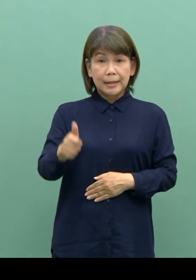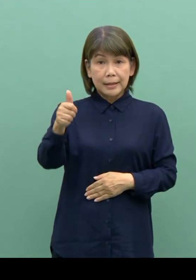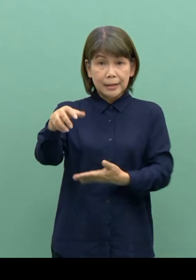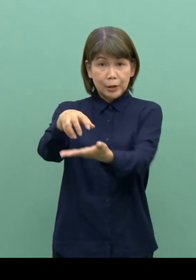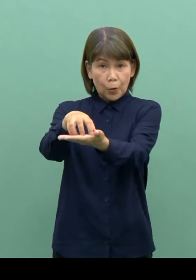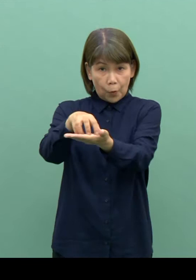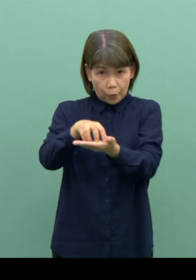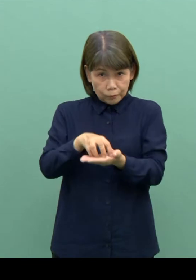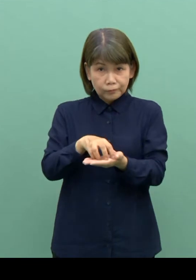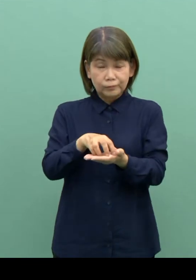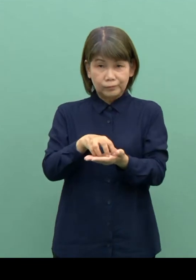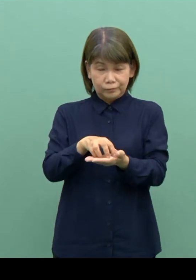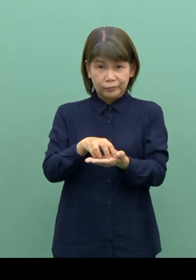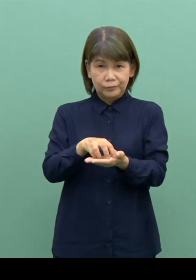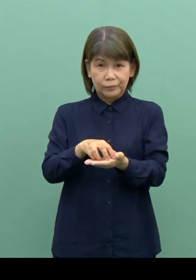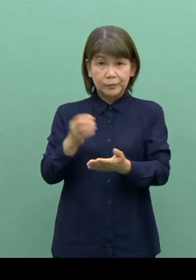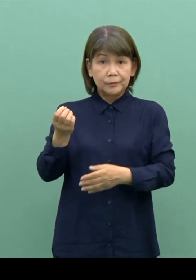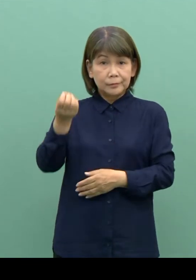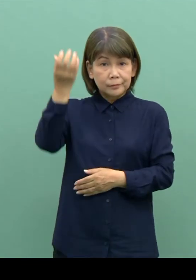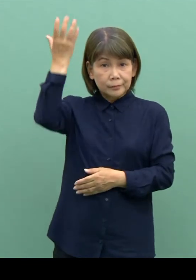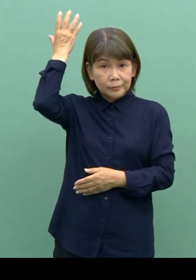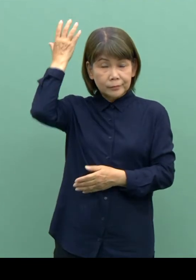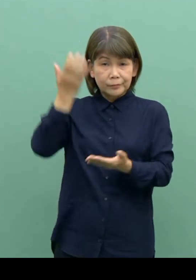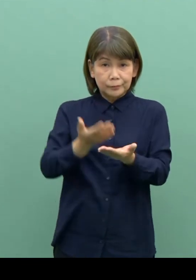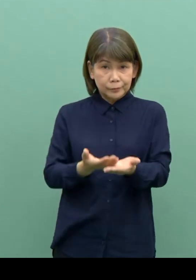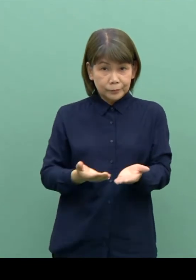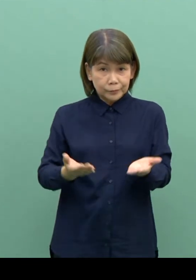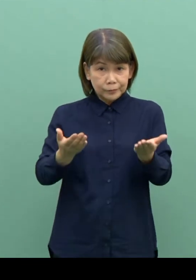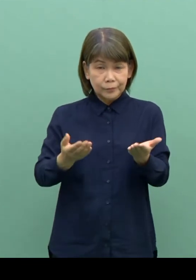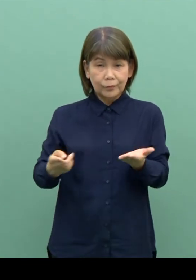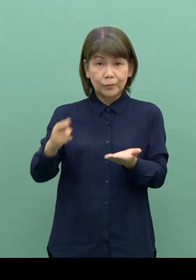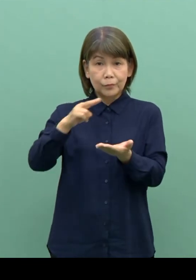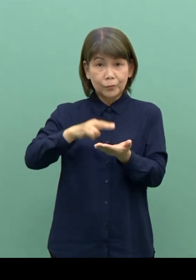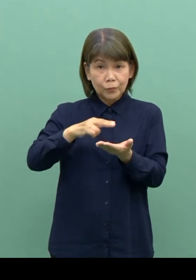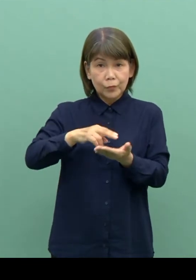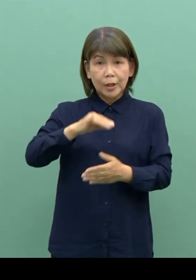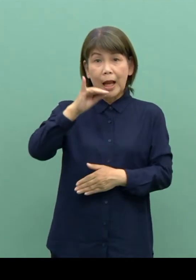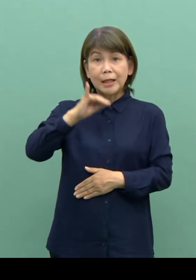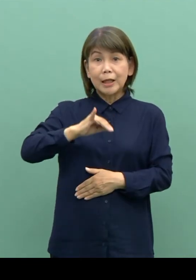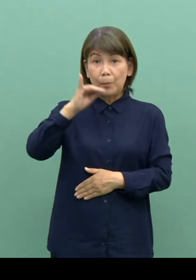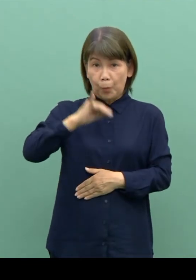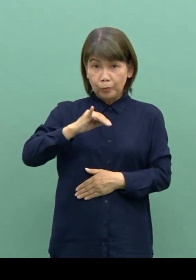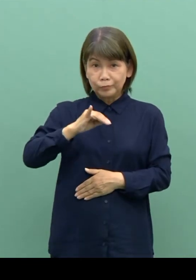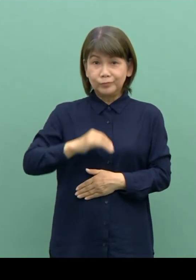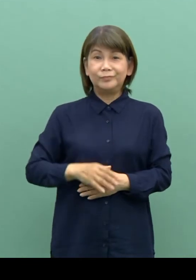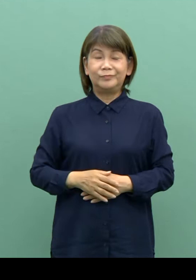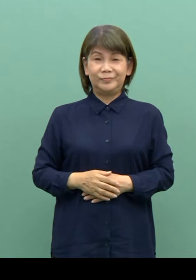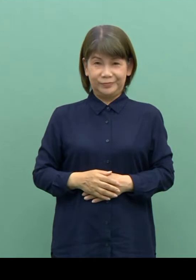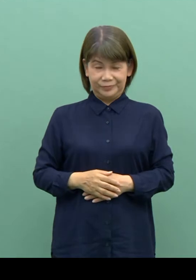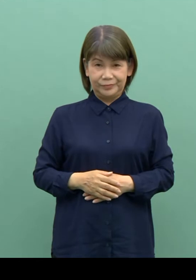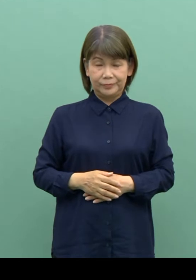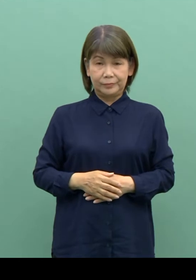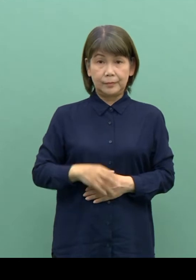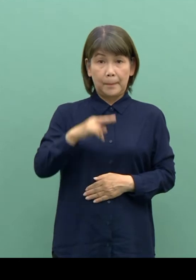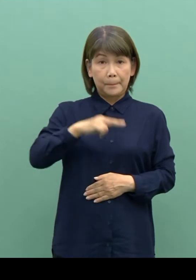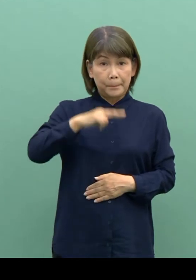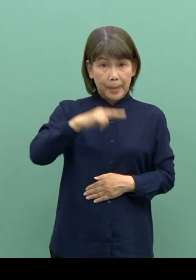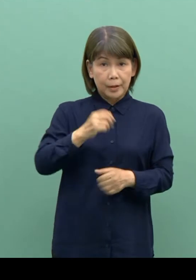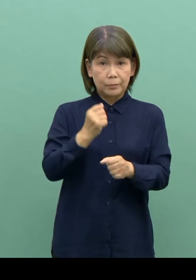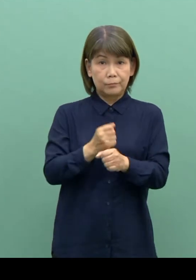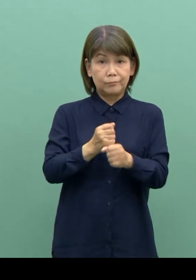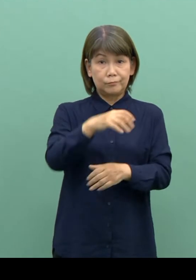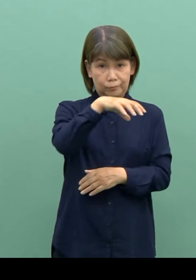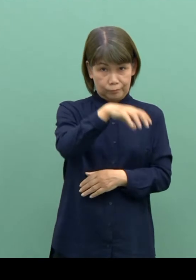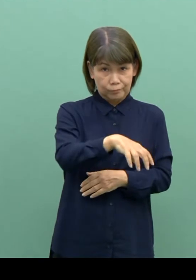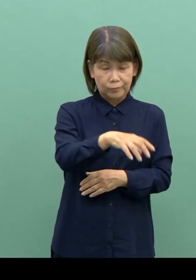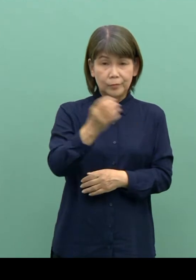知事賞に選ばれたのが、牛肉が入った漬け汁で味わう長崎クジラ漬けちゃんぽんです。製麺所と